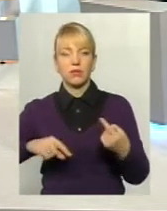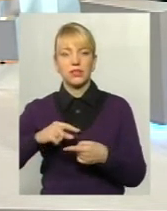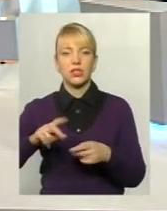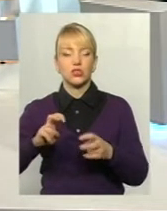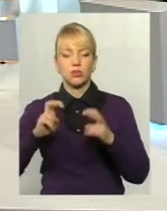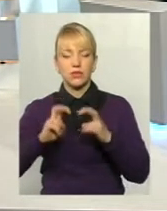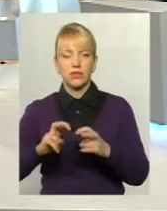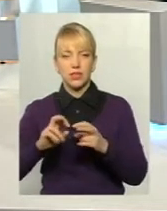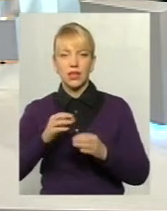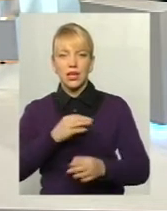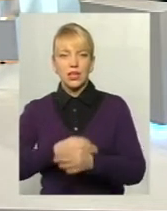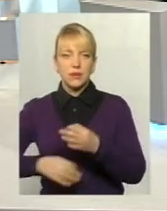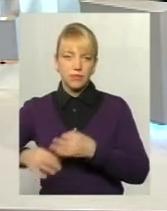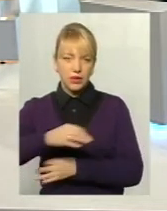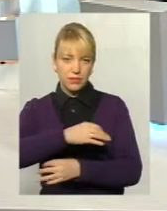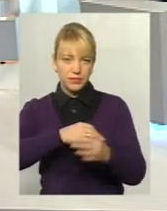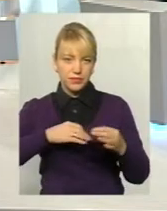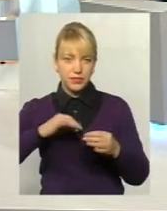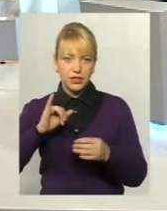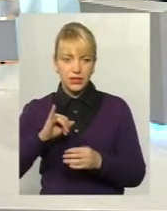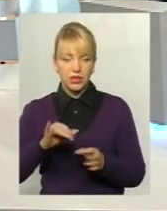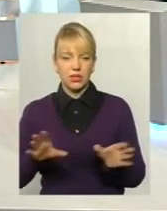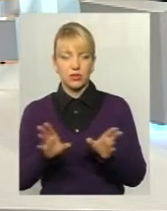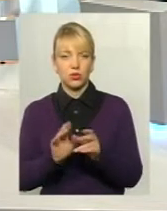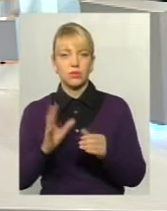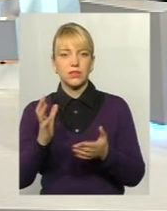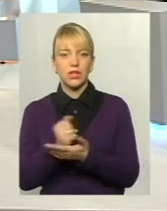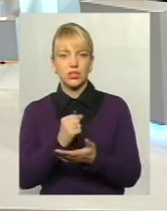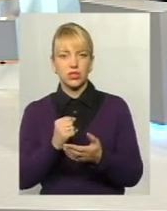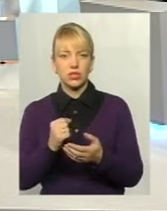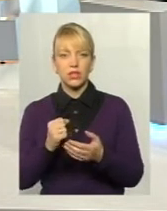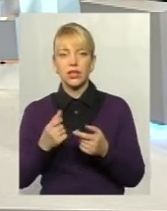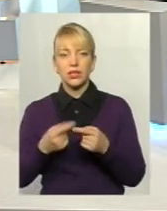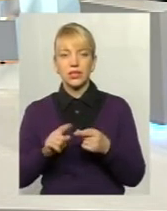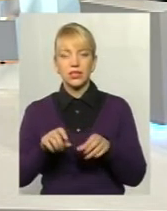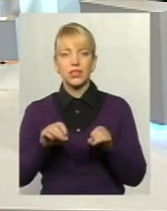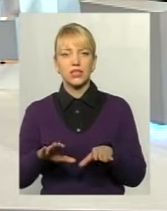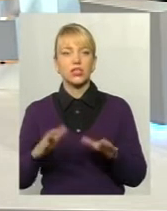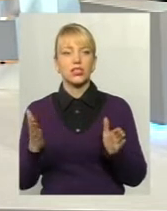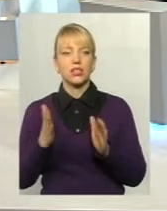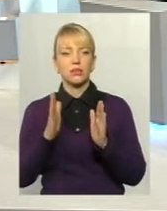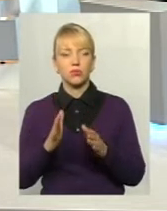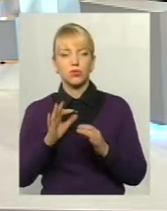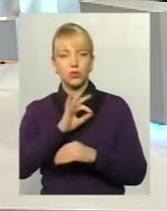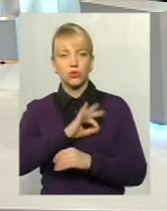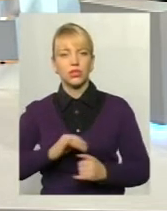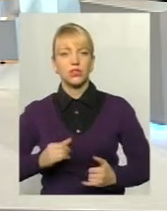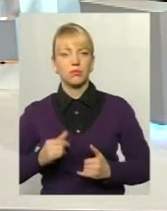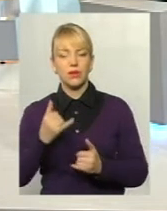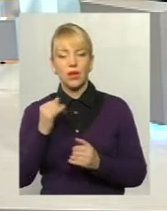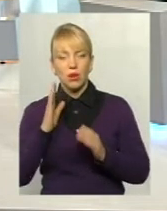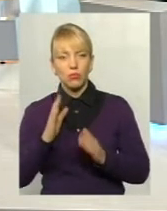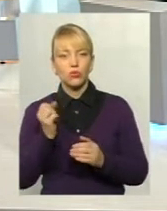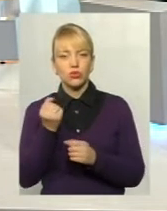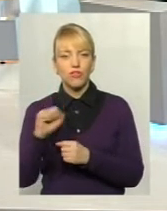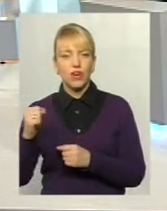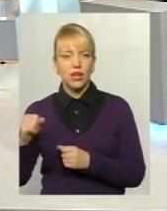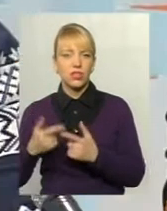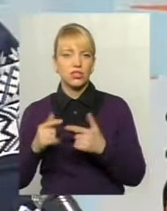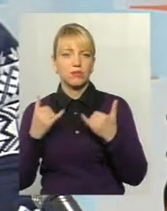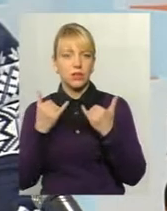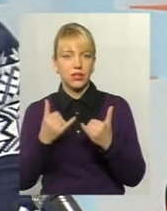стіл переговорів і разом знайшли спільні рішення, ті, які будуть корисними, виграшними для всіх